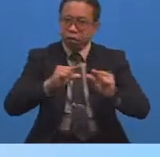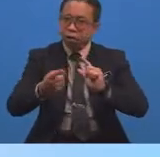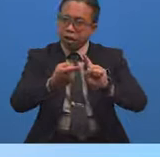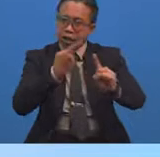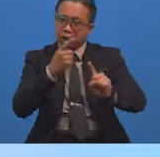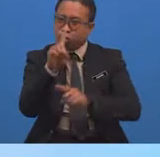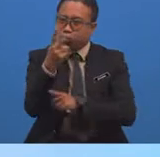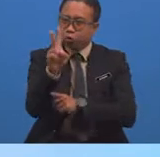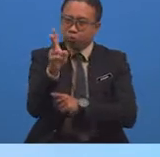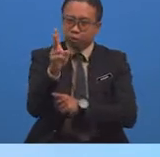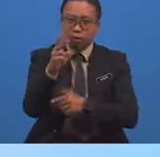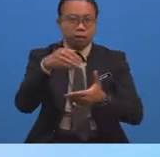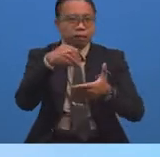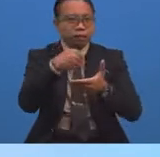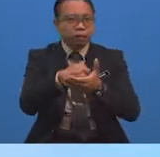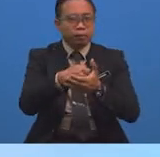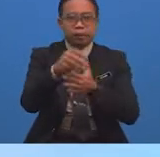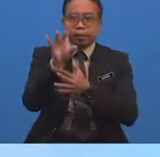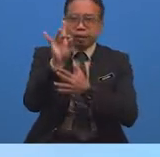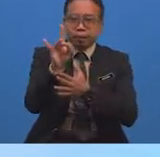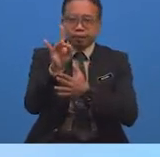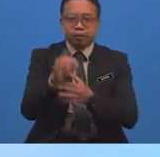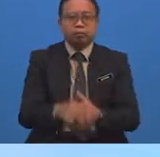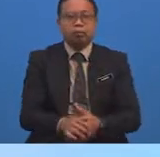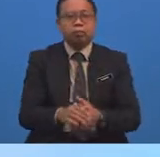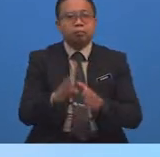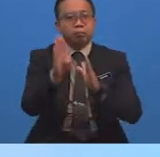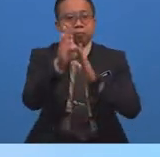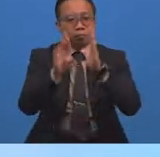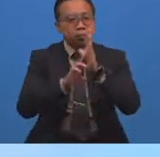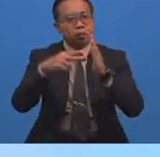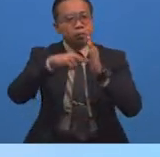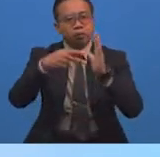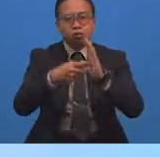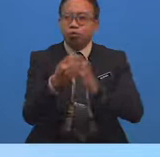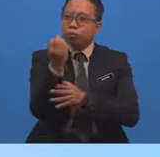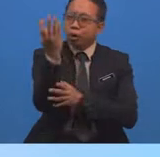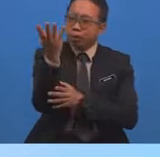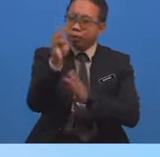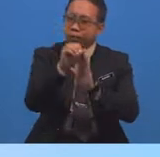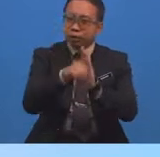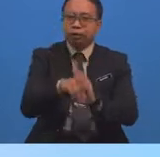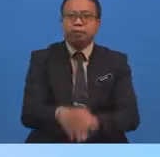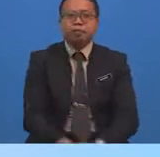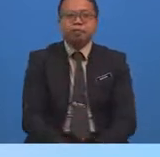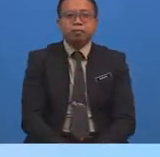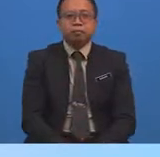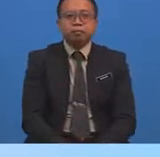dari 12 hingga delapan bermakna berapa minyaknya